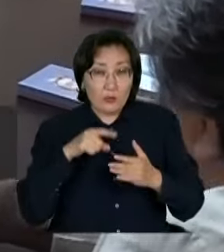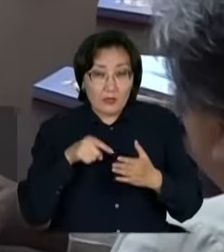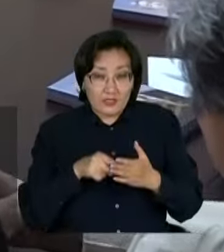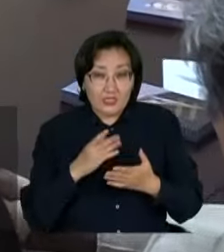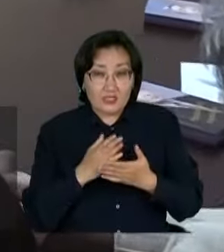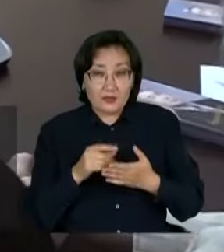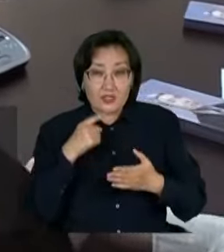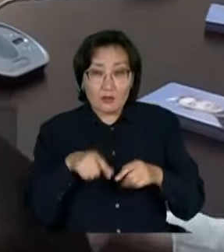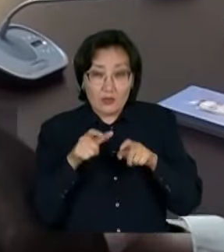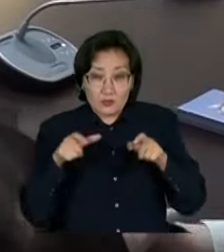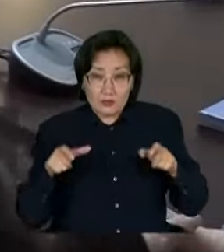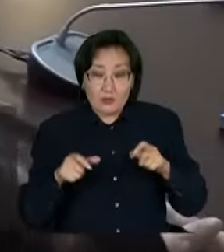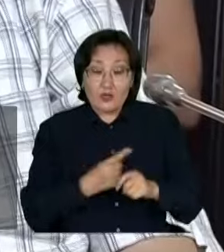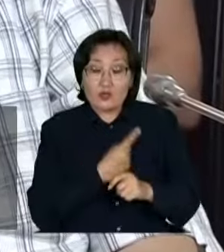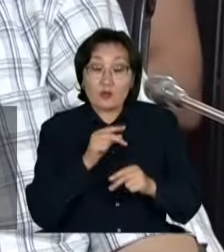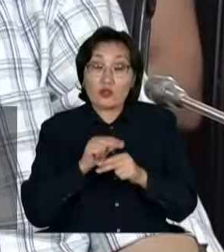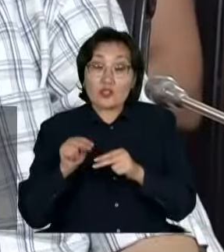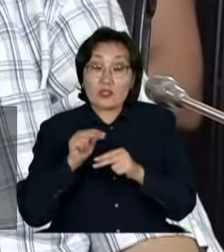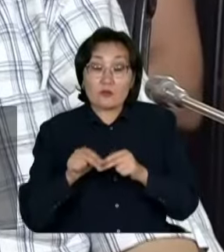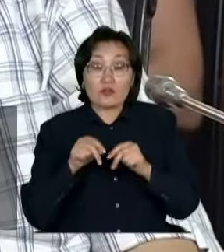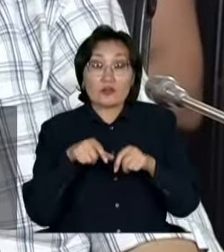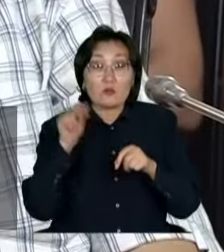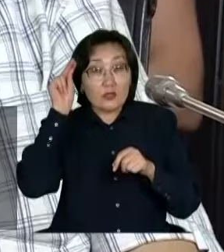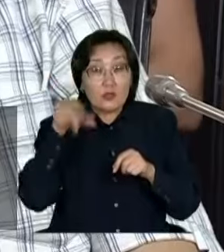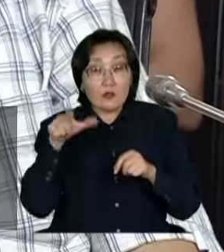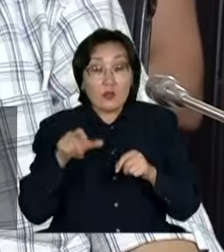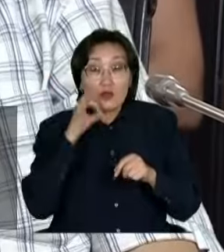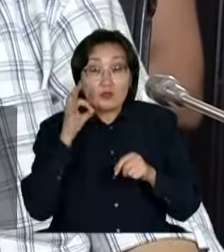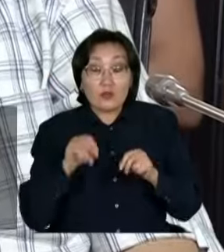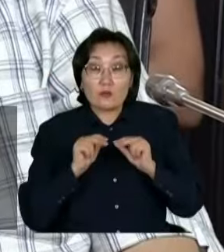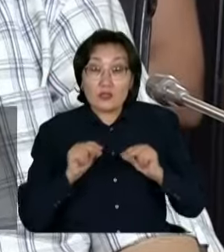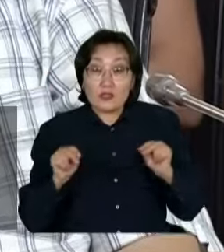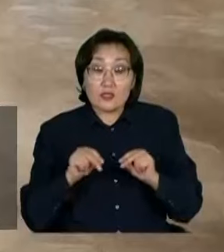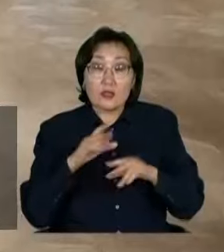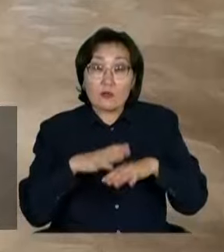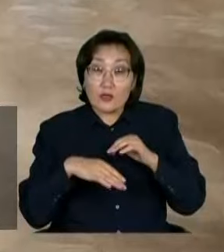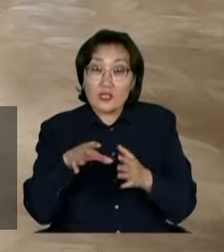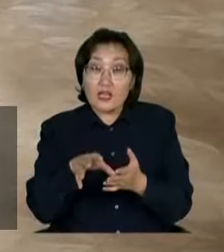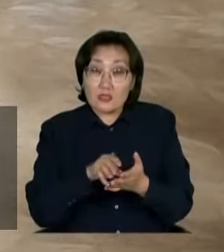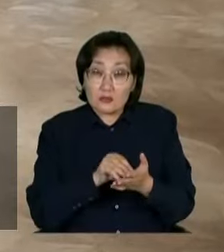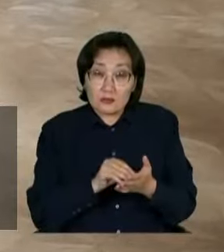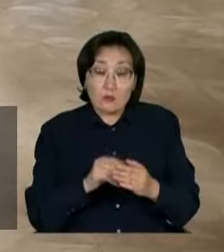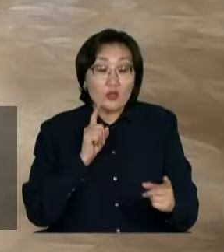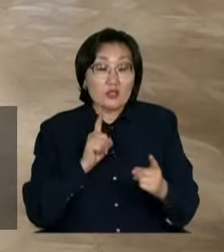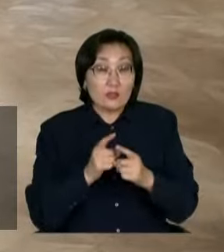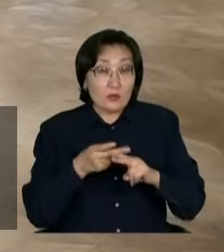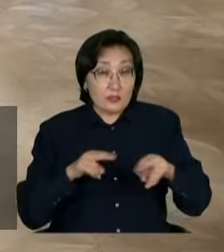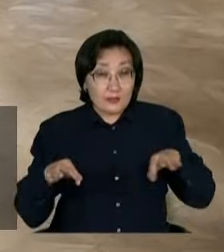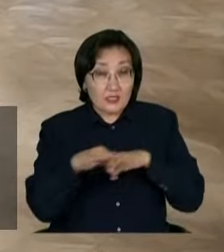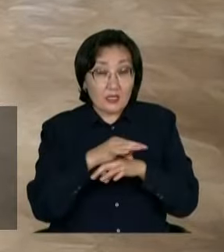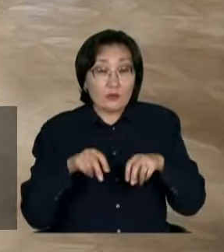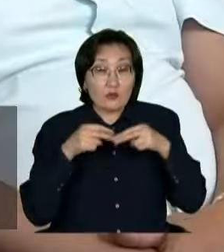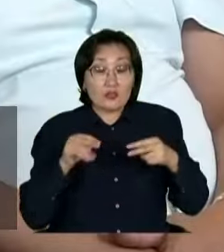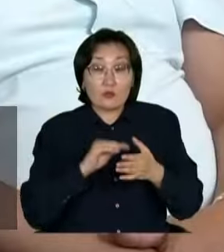дейді ұйымдастырушылар. Шеберлік мектебінде оқушылар білікті мамандардан тәлім алып, тәжірибе жинақтайды. Басқосуда бұл жобаның